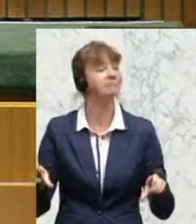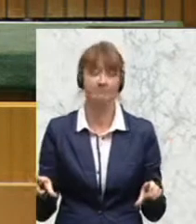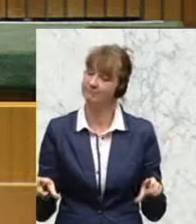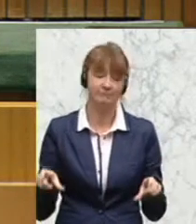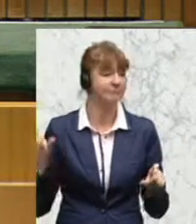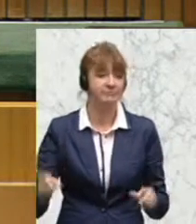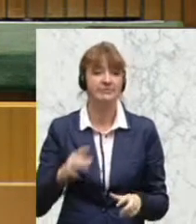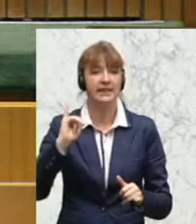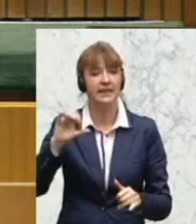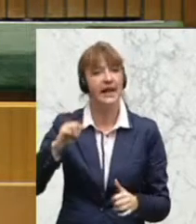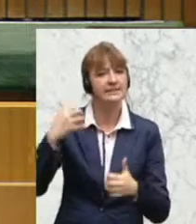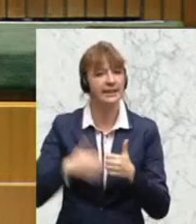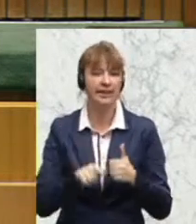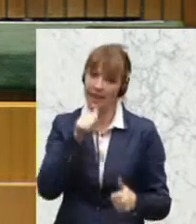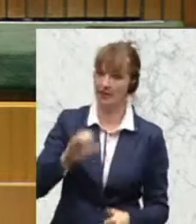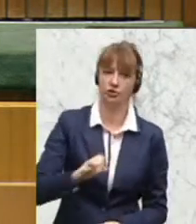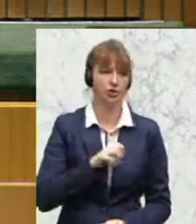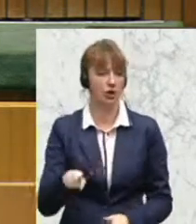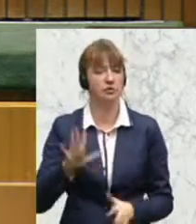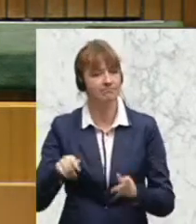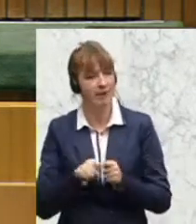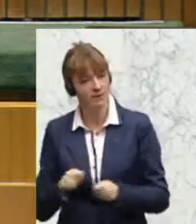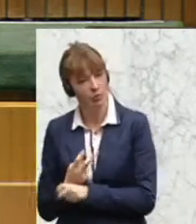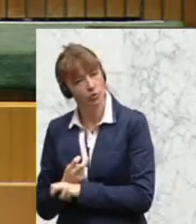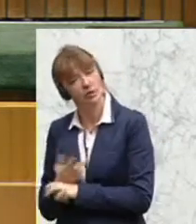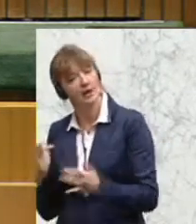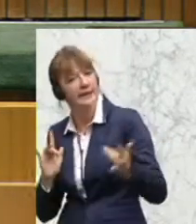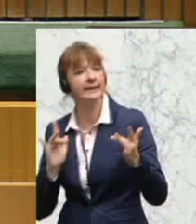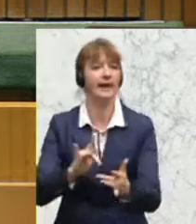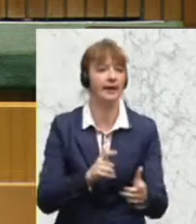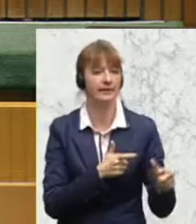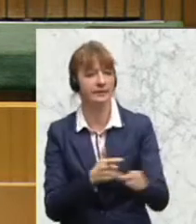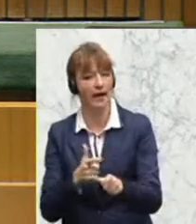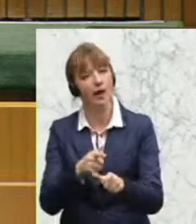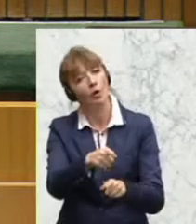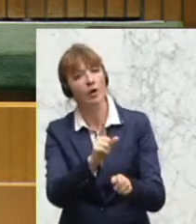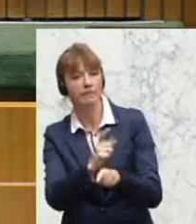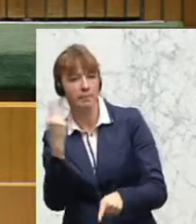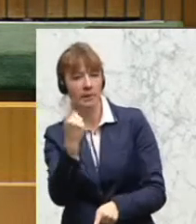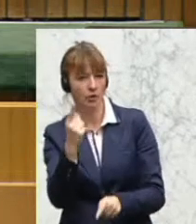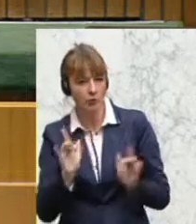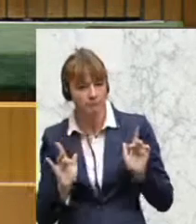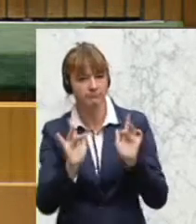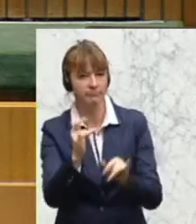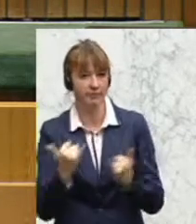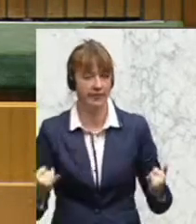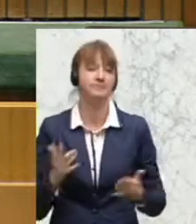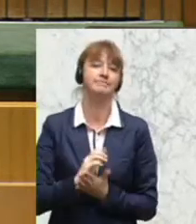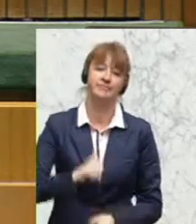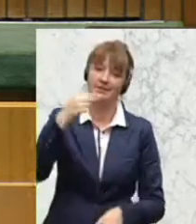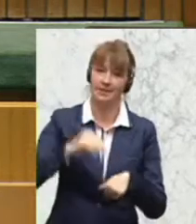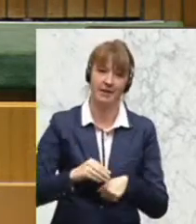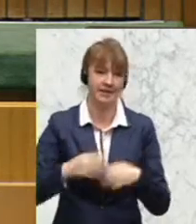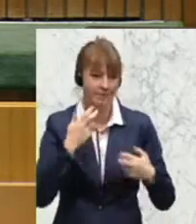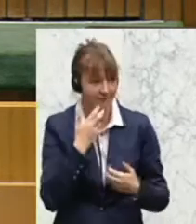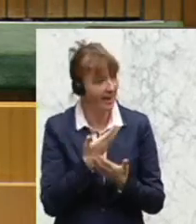dem Dschihadismus, Maßnahmen Österreichs gegen die terroristische Bedrohung. Als erster zum Wort gemeldet